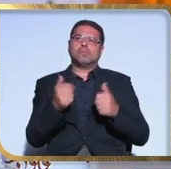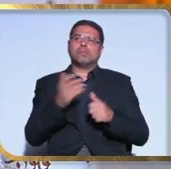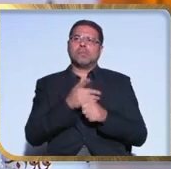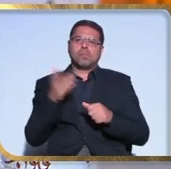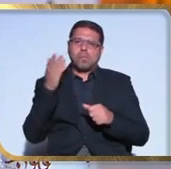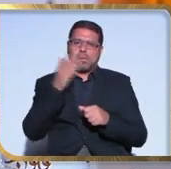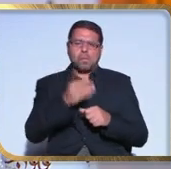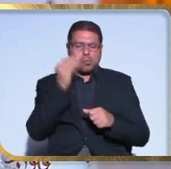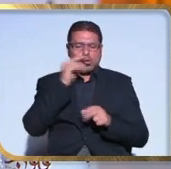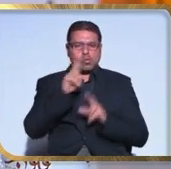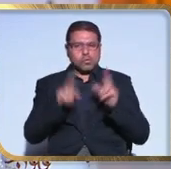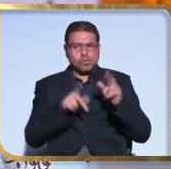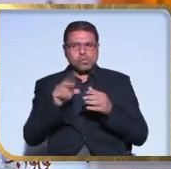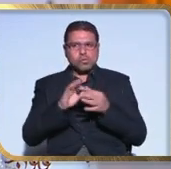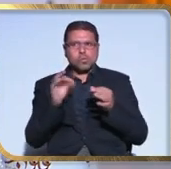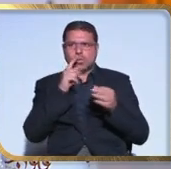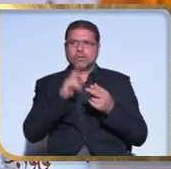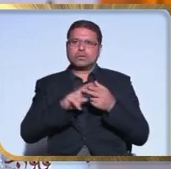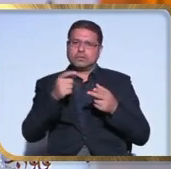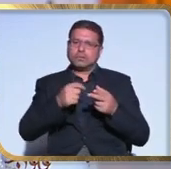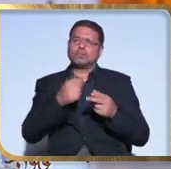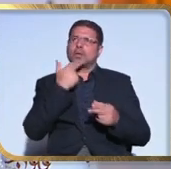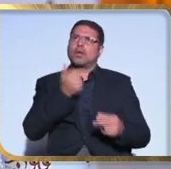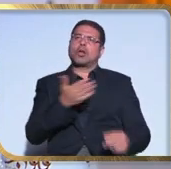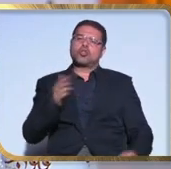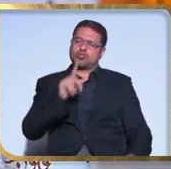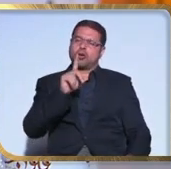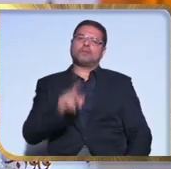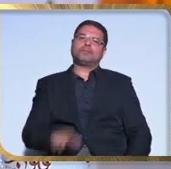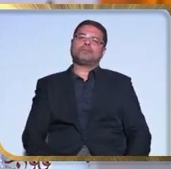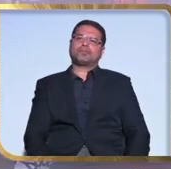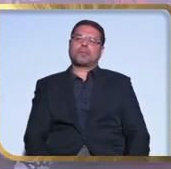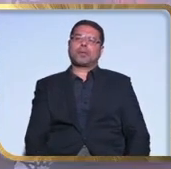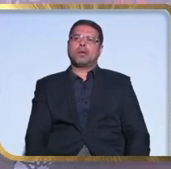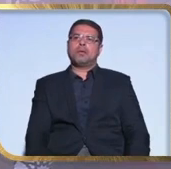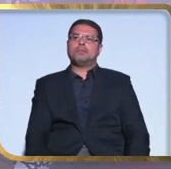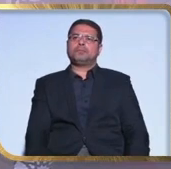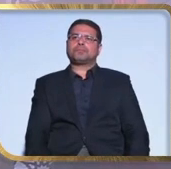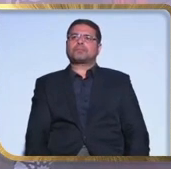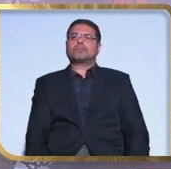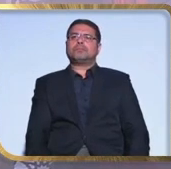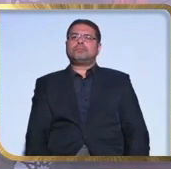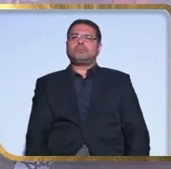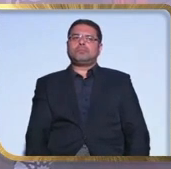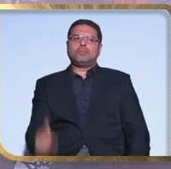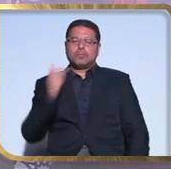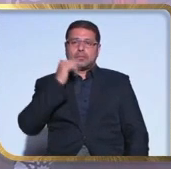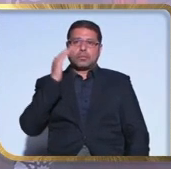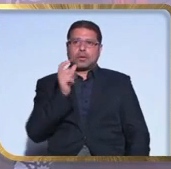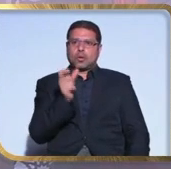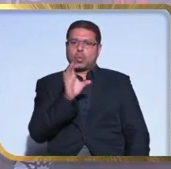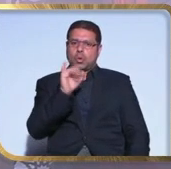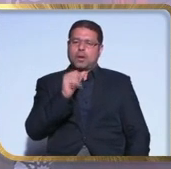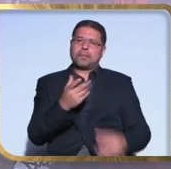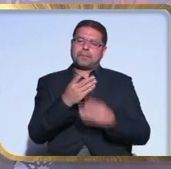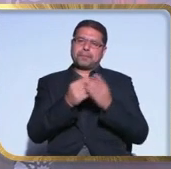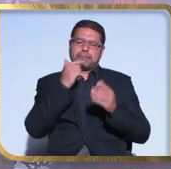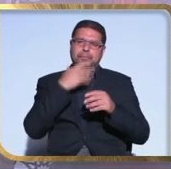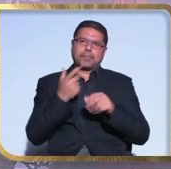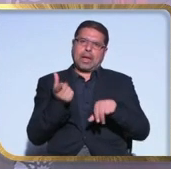ونسال الله سبحانه وتعالى السلامه وابشري خيرا ان شاء الله الست نهى بنت عمت